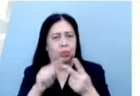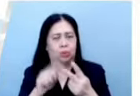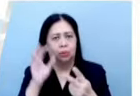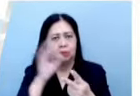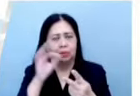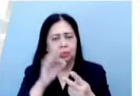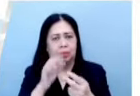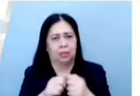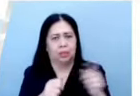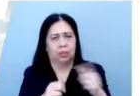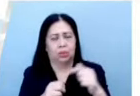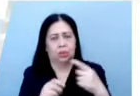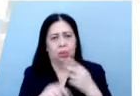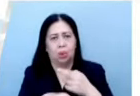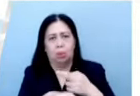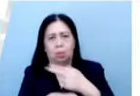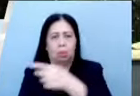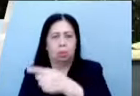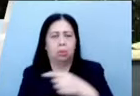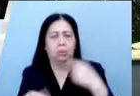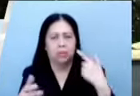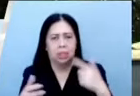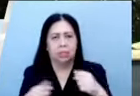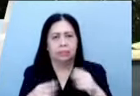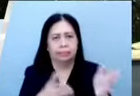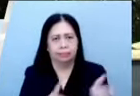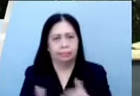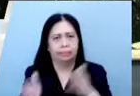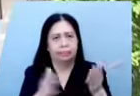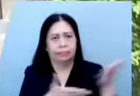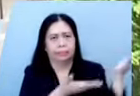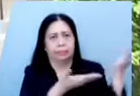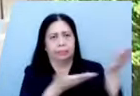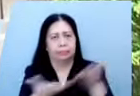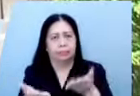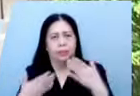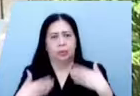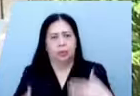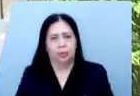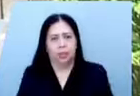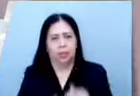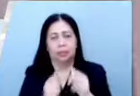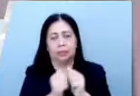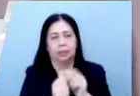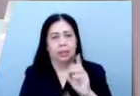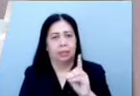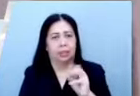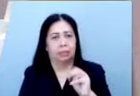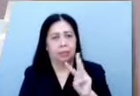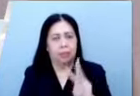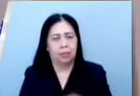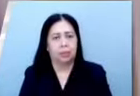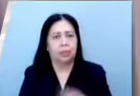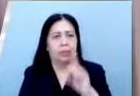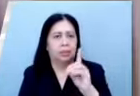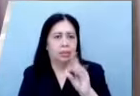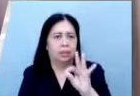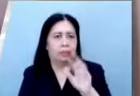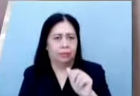naturang pag-atake. Inaasikaso na ron nila na agad maiuwi ang mga biktima, katuwang ang DMW at DFA. Sa